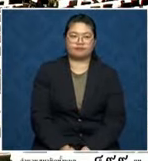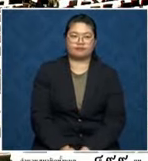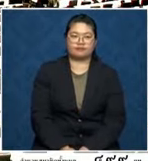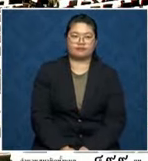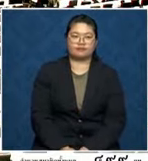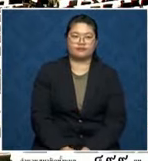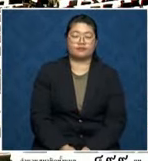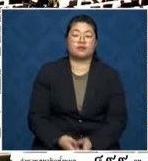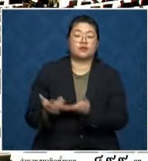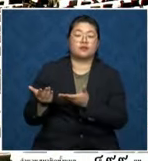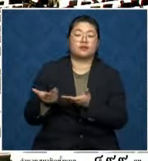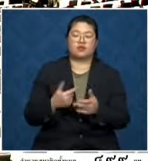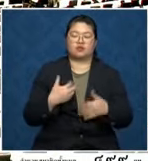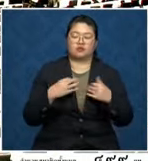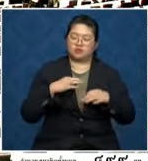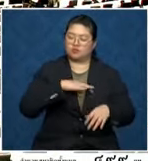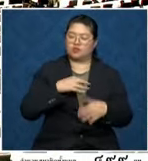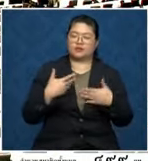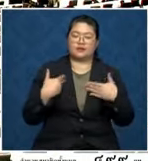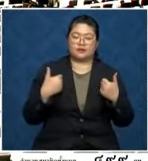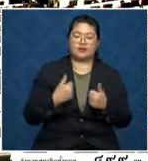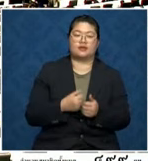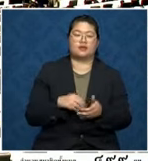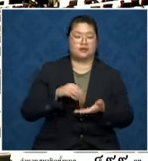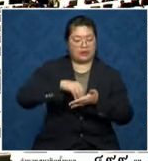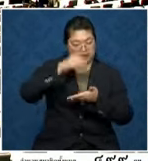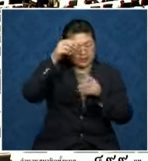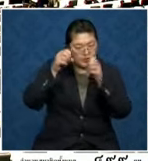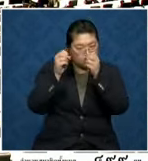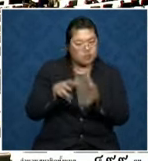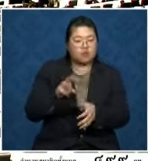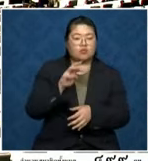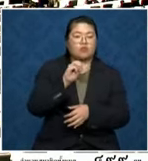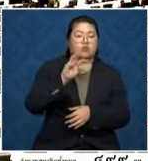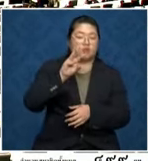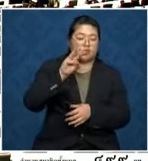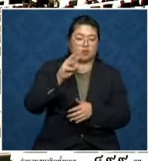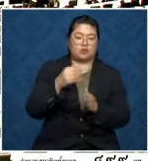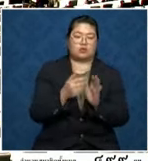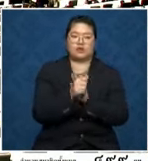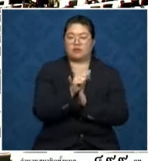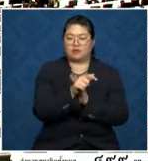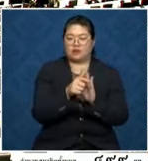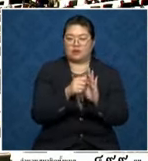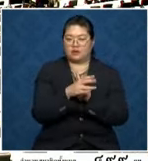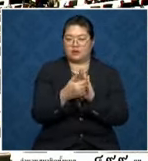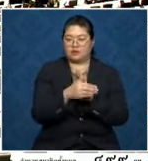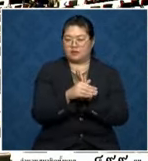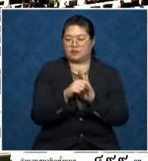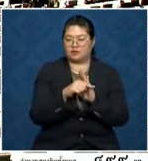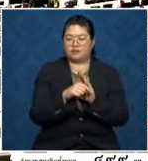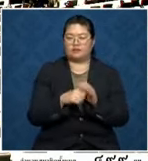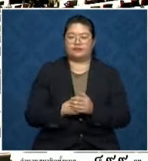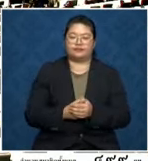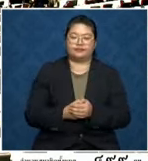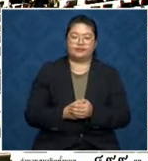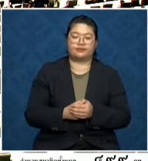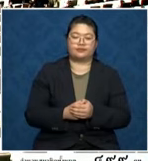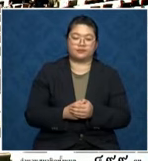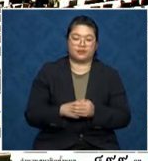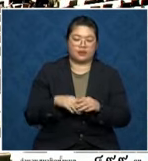ต้อนรับคณะครูและนักเรียนชั้นม.6 นะครับของโรงเรียนอำนาจเจริญอำเภอเมืองจังหวัดอำนาจเจริญนะครับและนักเรียนชั้นมัธ